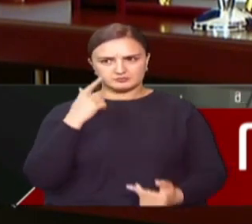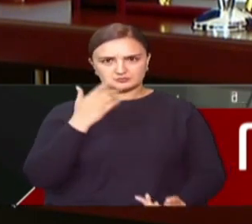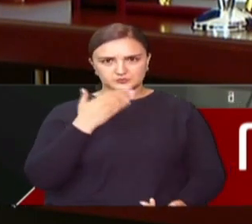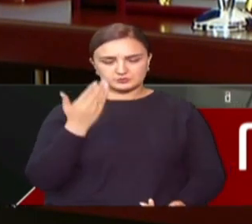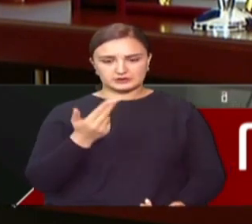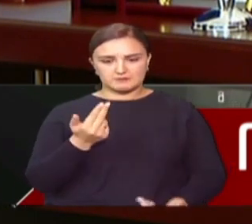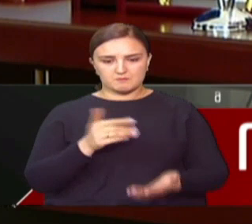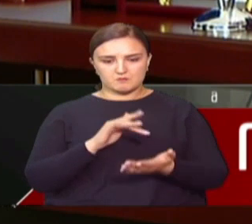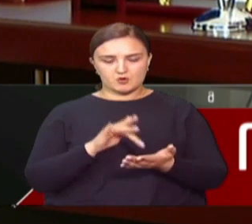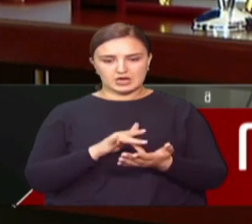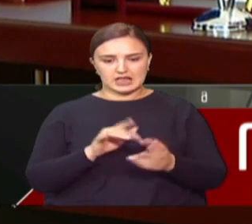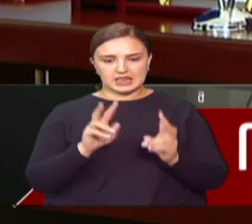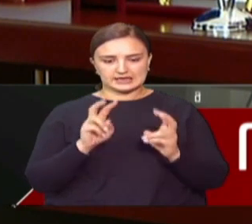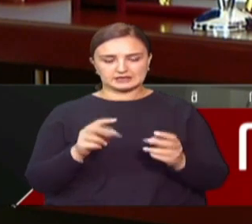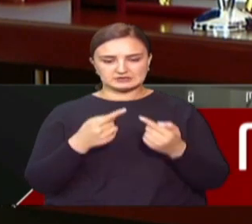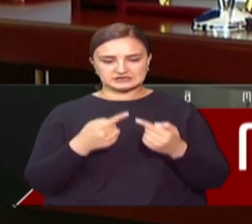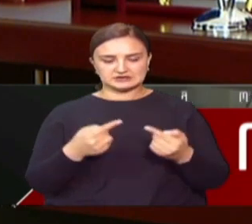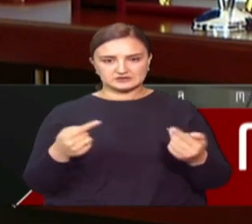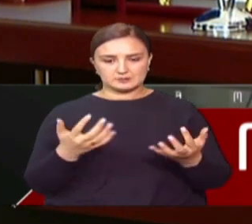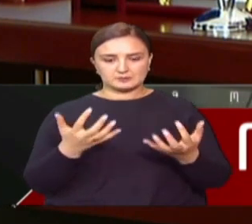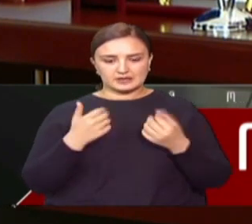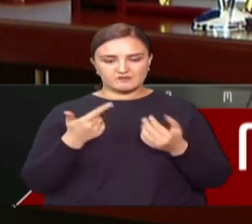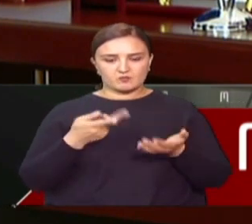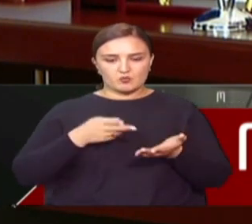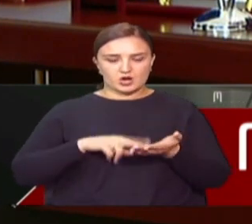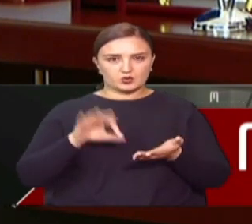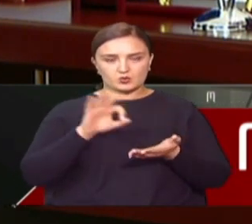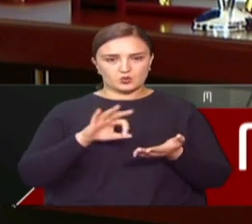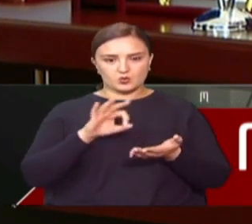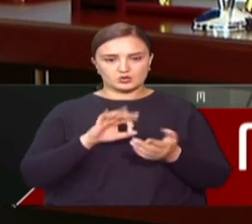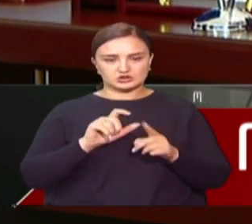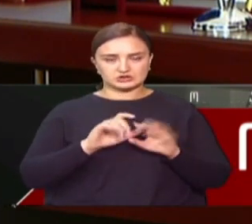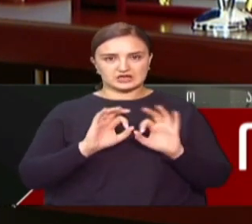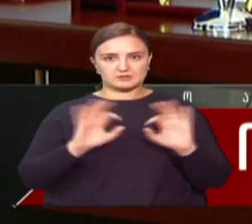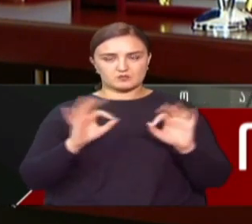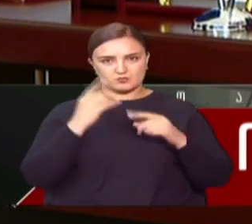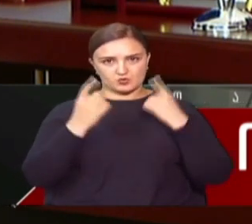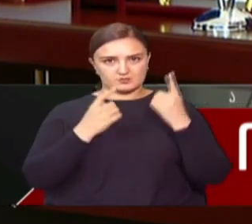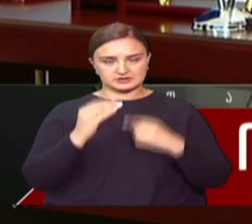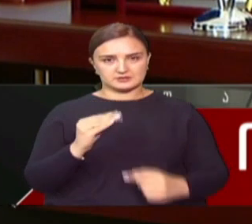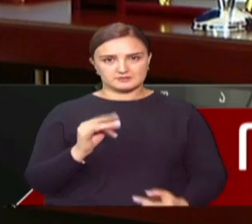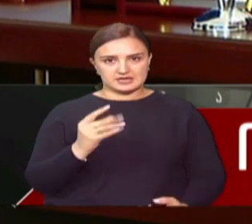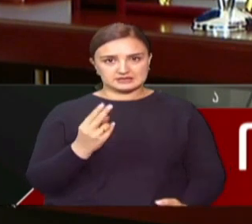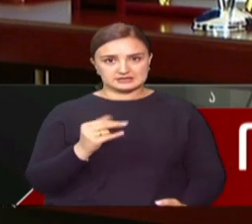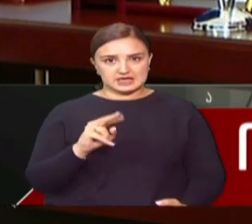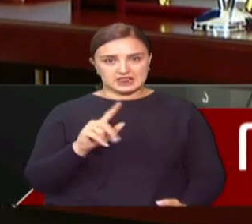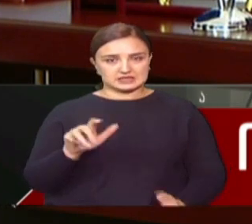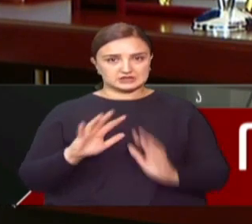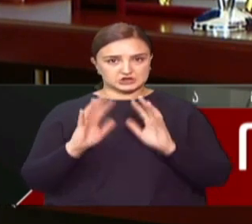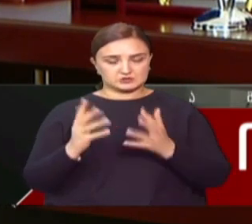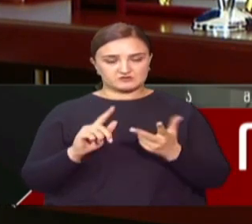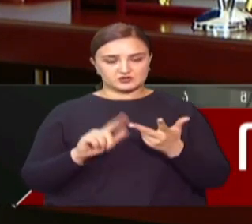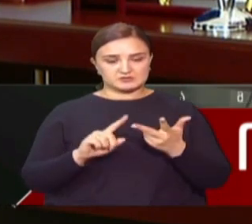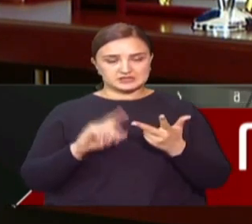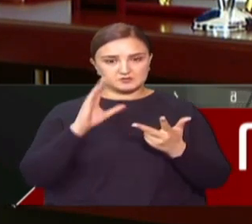dulat mokala keobis schwakwekni mokala keobis mirebis șesahib გავრცელებული ინფორმაცია ფარცხალაძის შემთხვევაში და მესამე,